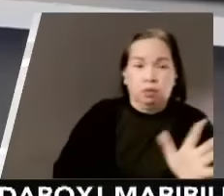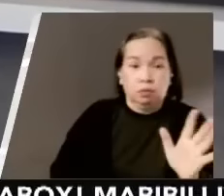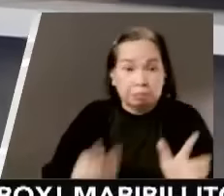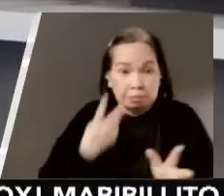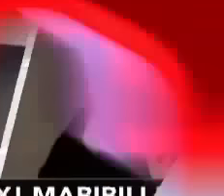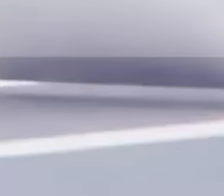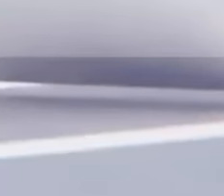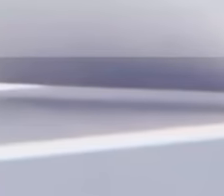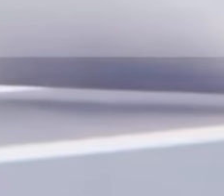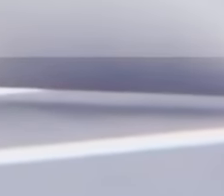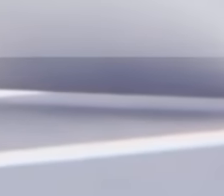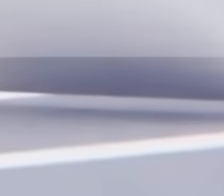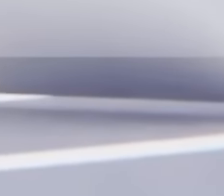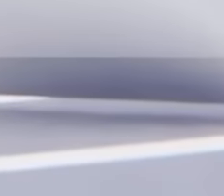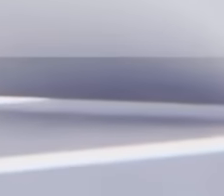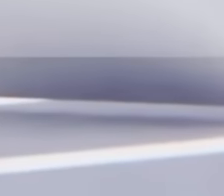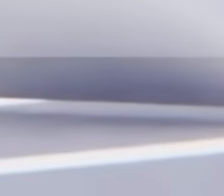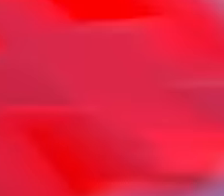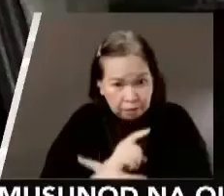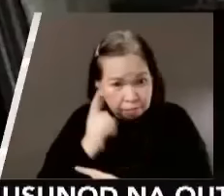Pinlac.